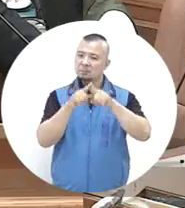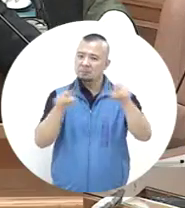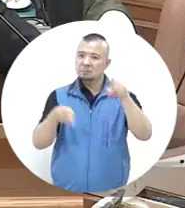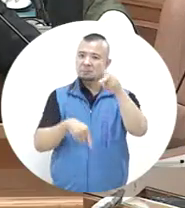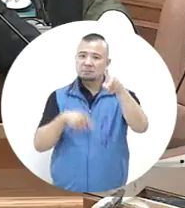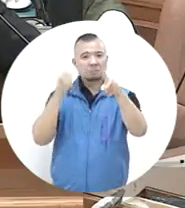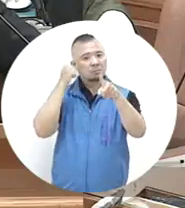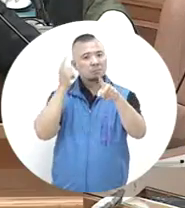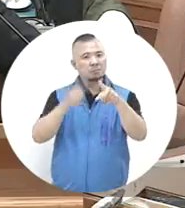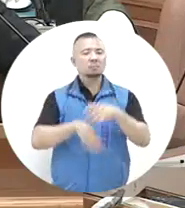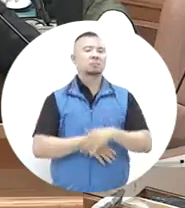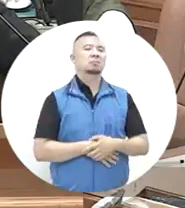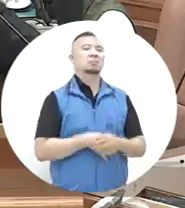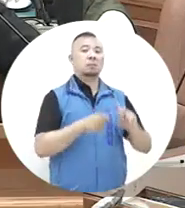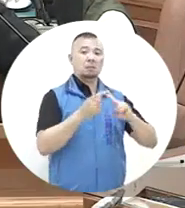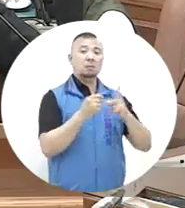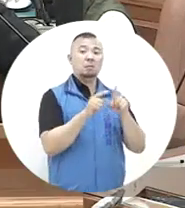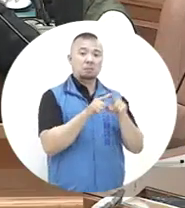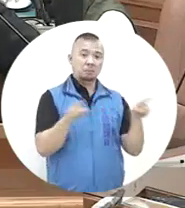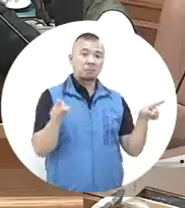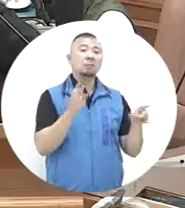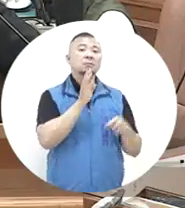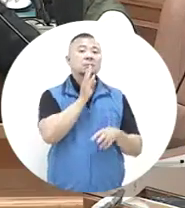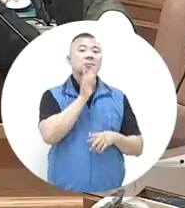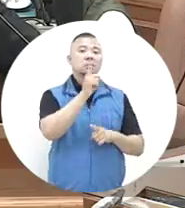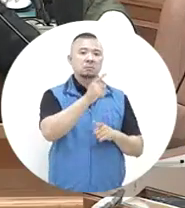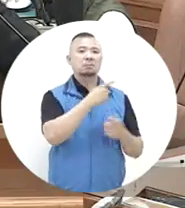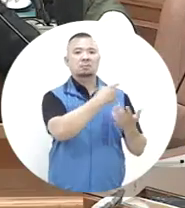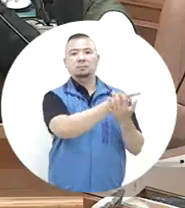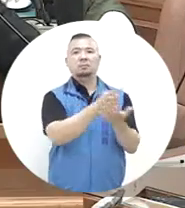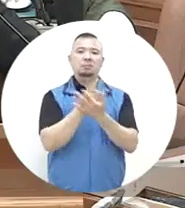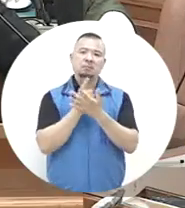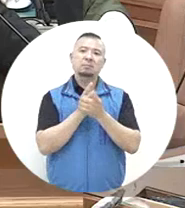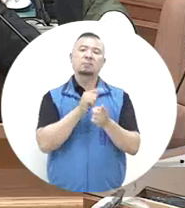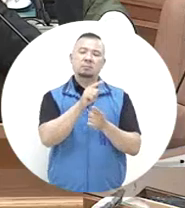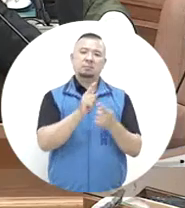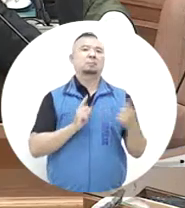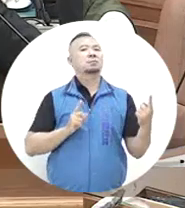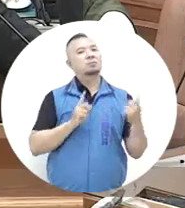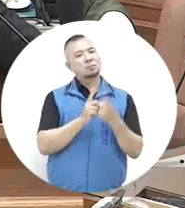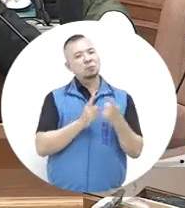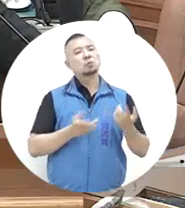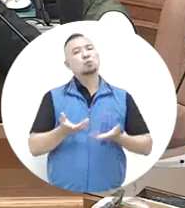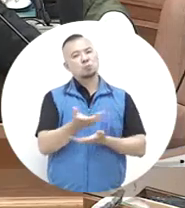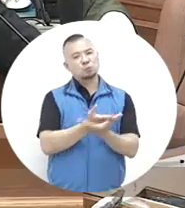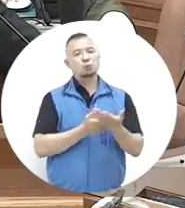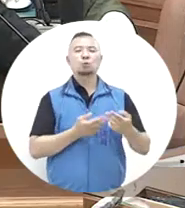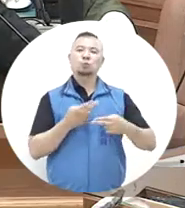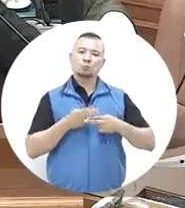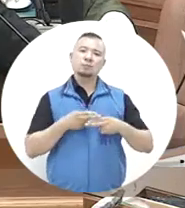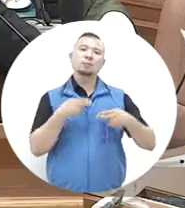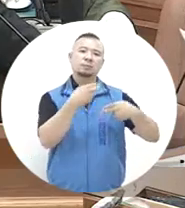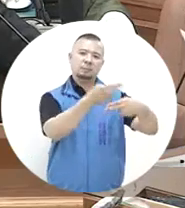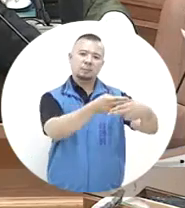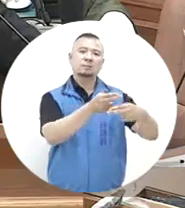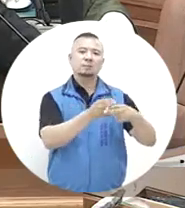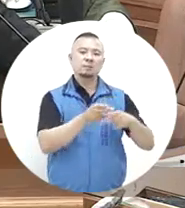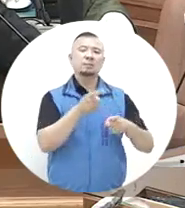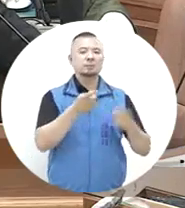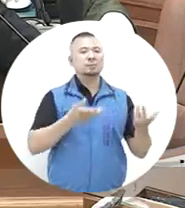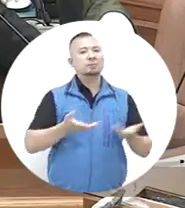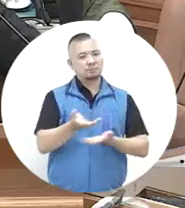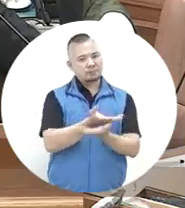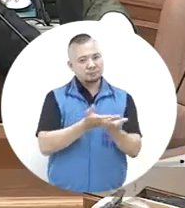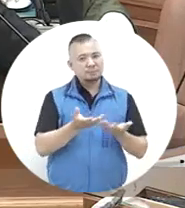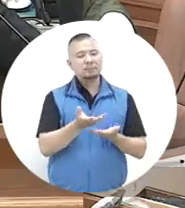是大家彼此之间能够互相往来、互相信任、互相交往过程当中，可以